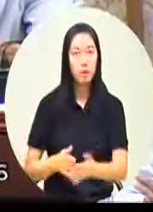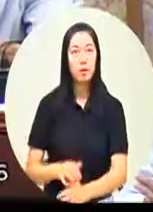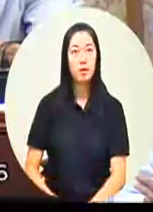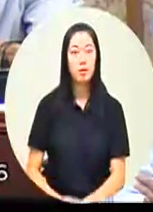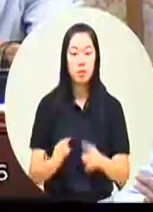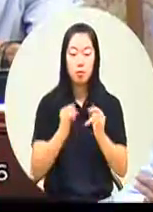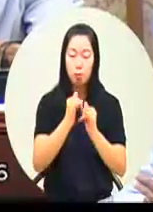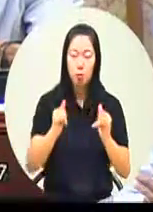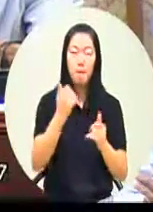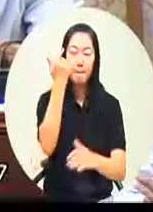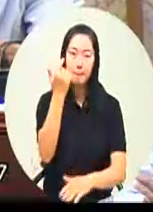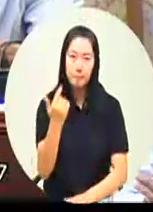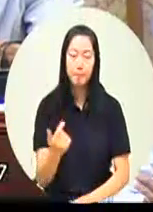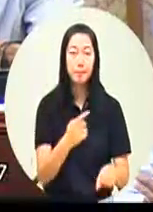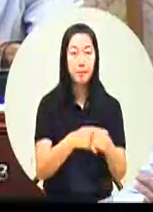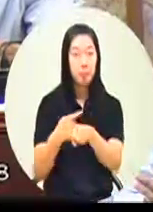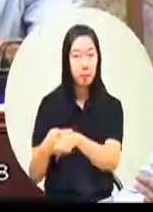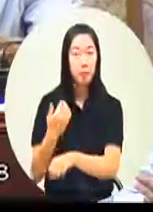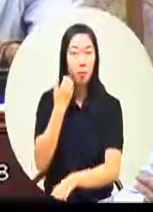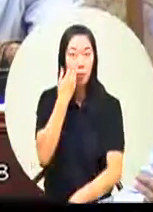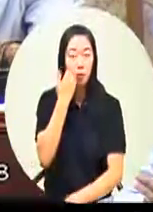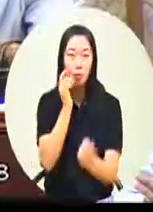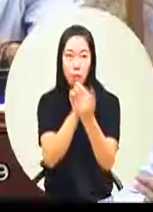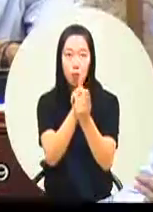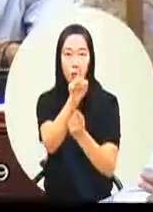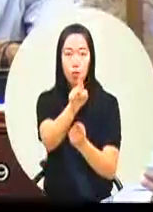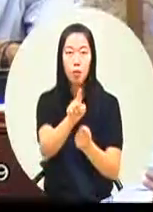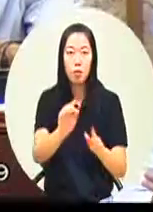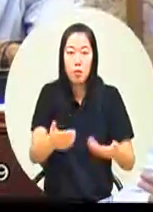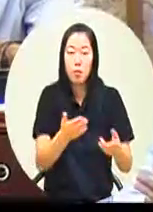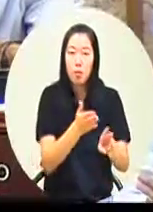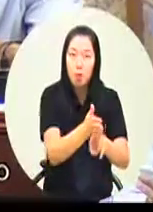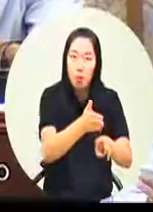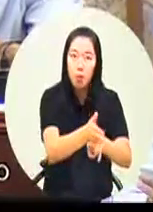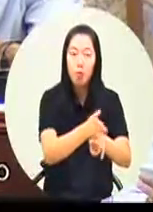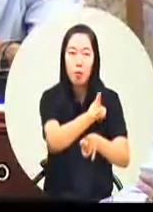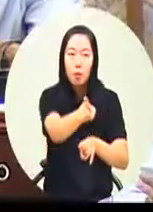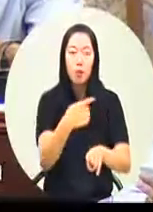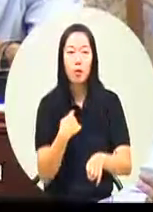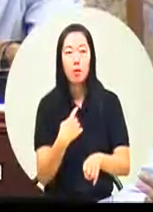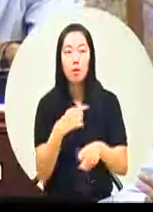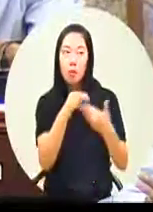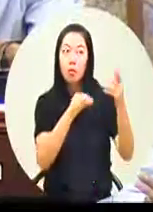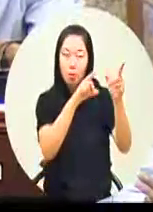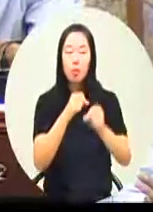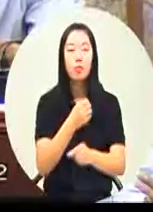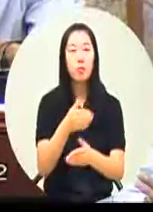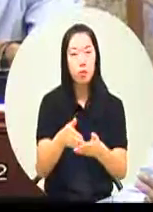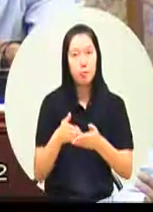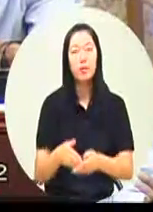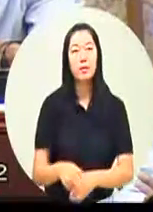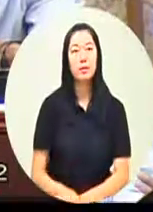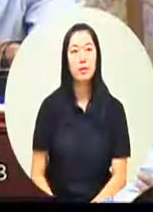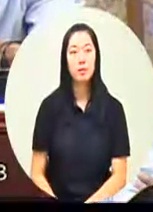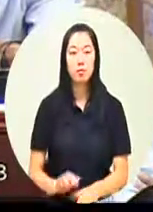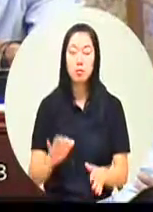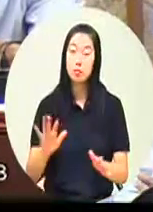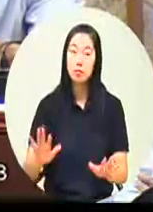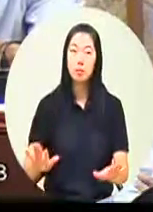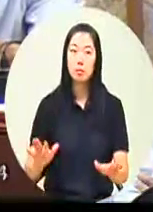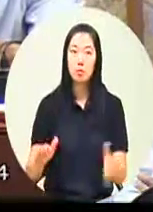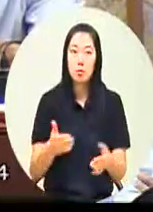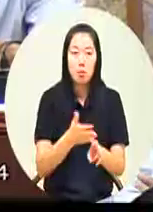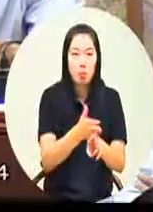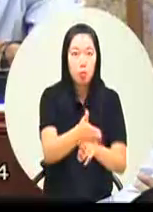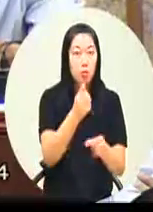众也慢慢接受，其实轻轨来的时候，那它的营运状况部分已经慢慢有所改善，那是我们必须调整的，否则轻轨在高雄的